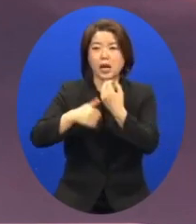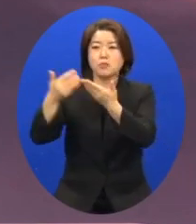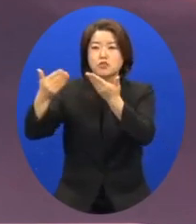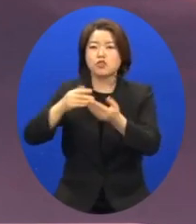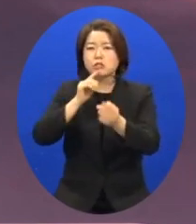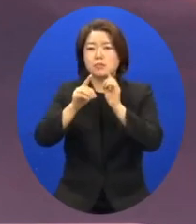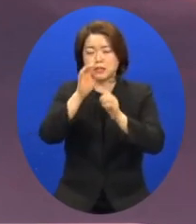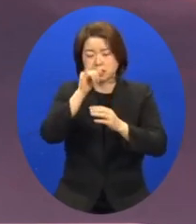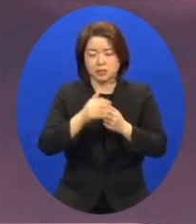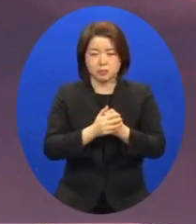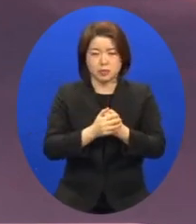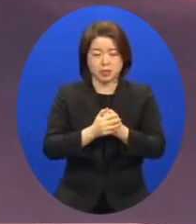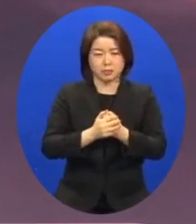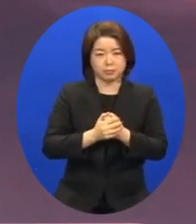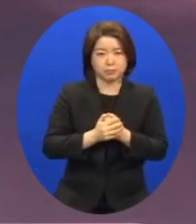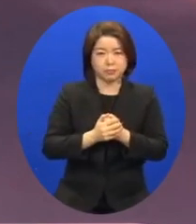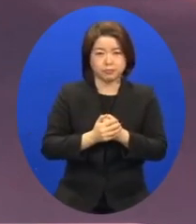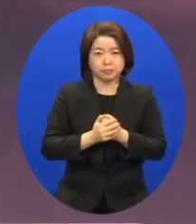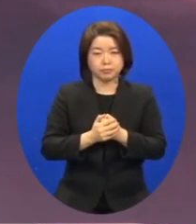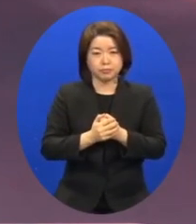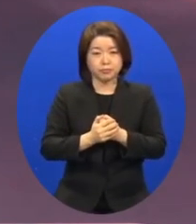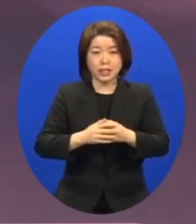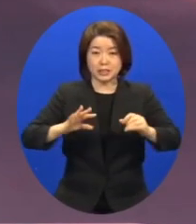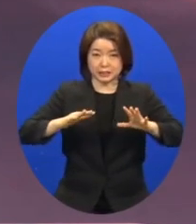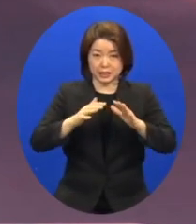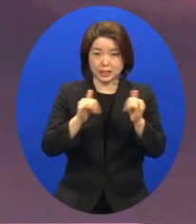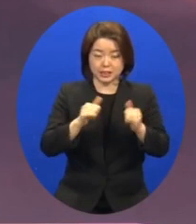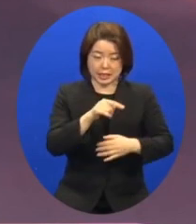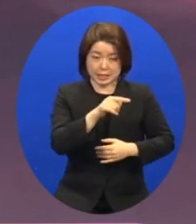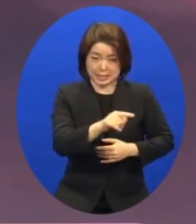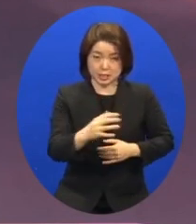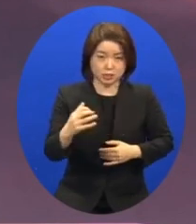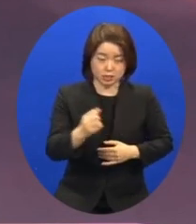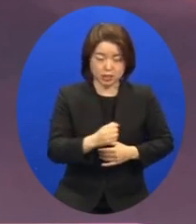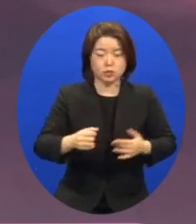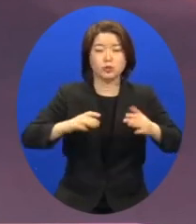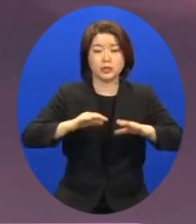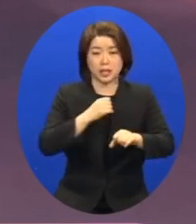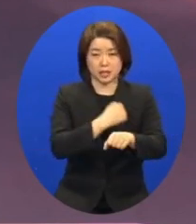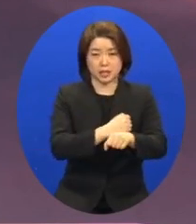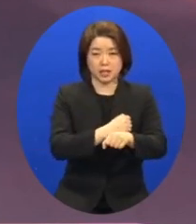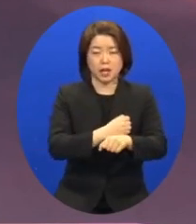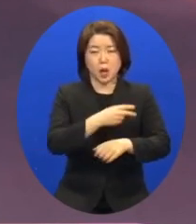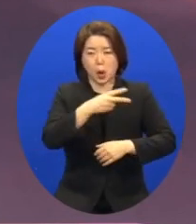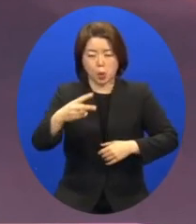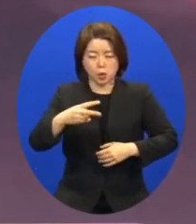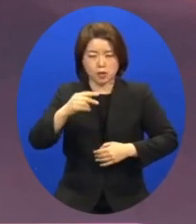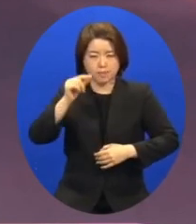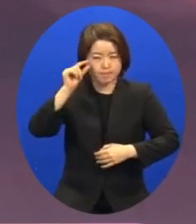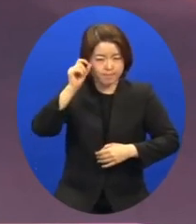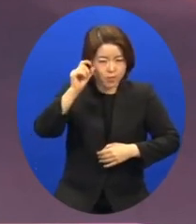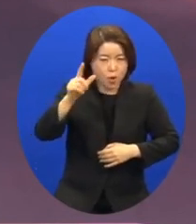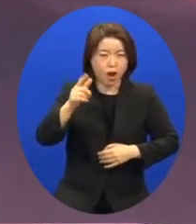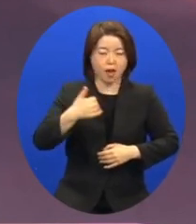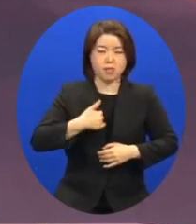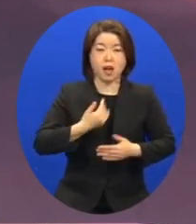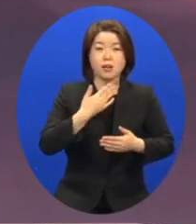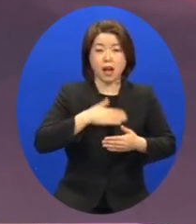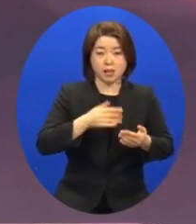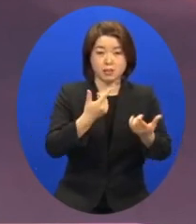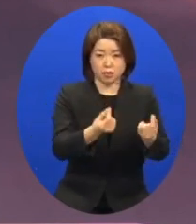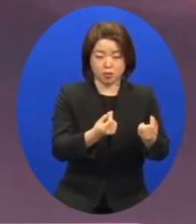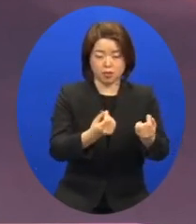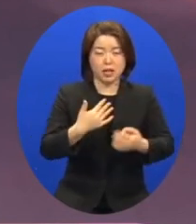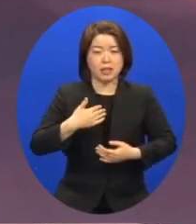예레미야 9장 24절 자랑하는 자는 이것으로 자랑 알지니 곧 명철 하여 나를 아는 것과 나